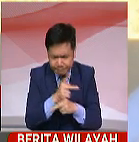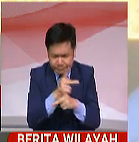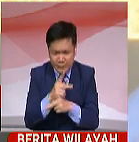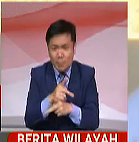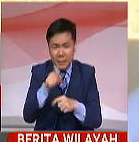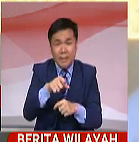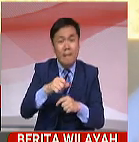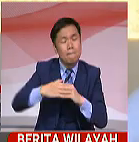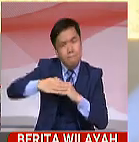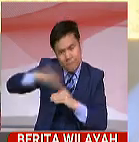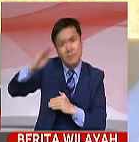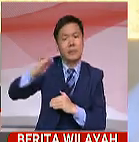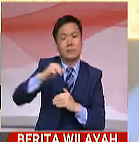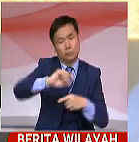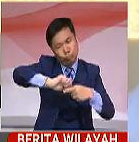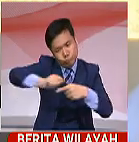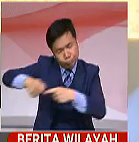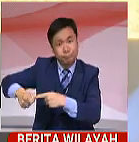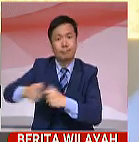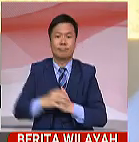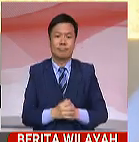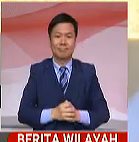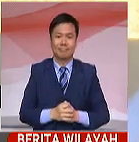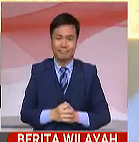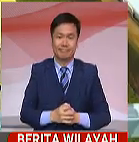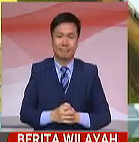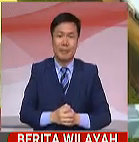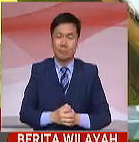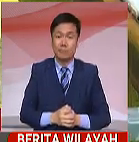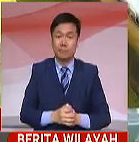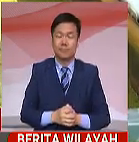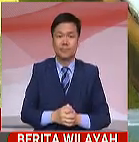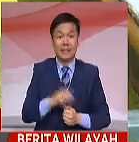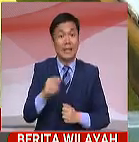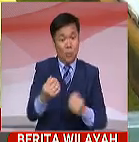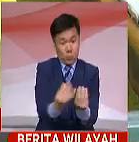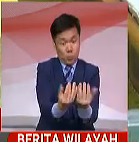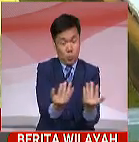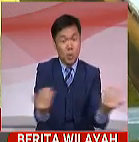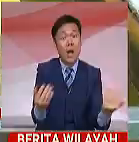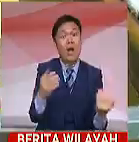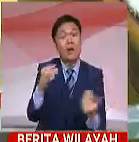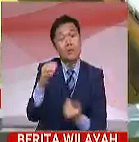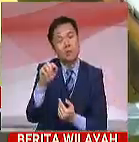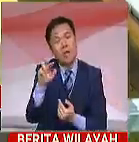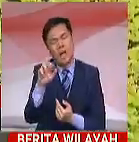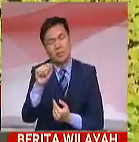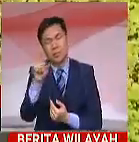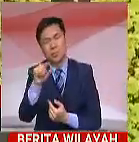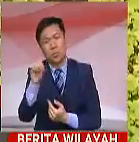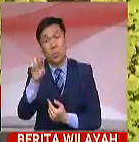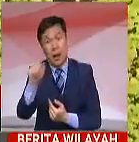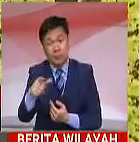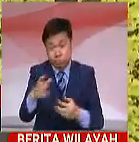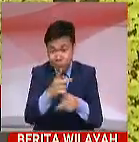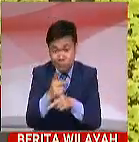tak dapat lebihan lah. Kadang cukup je. Umpai azolla yang digunakan sebagai makanan lobster dan ejen kawalan